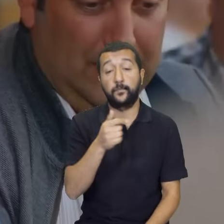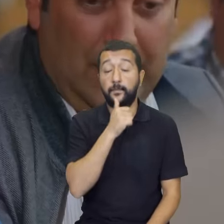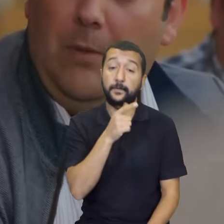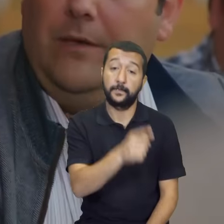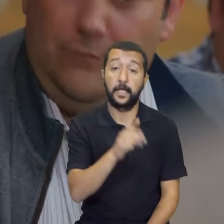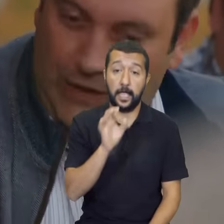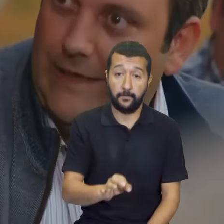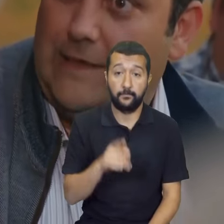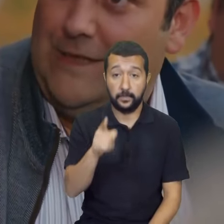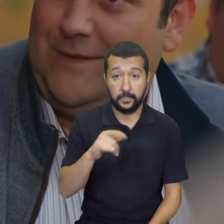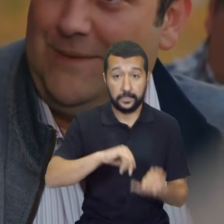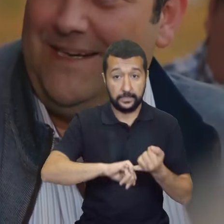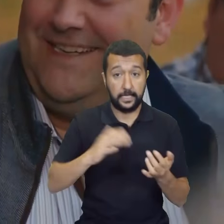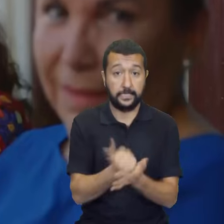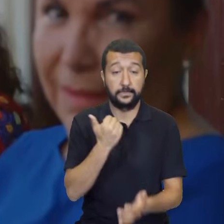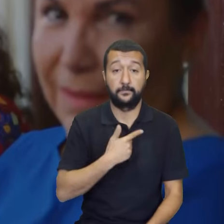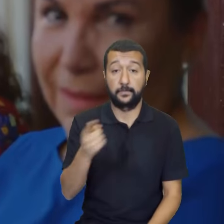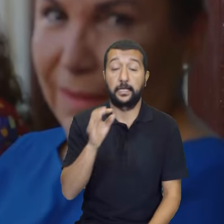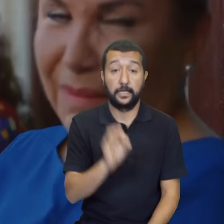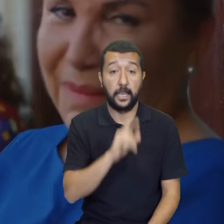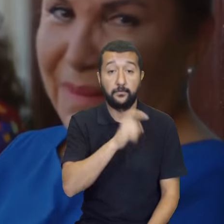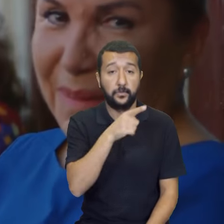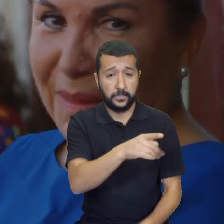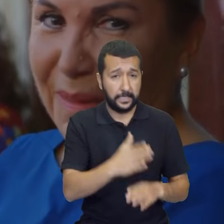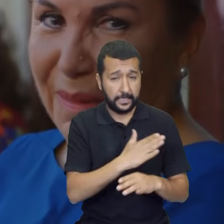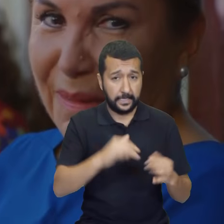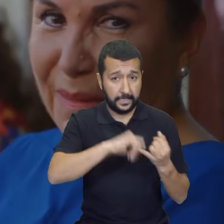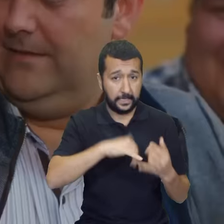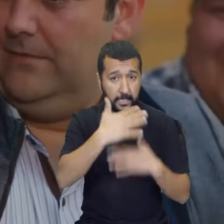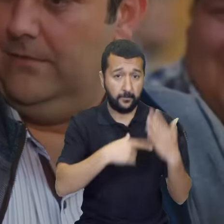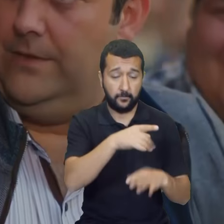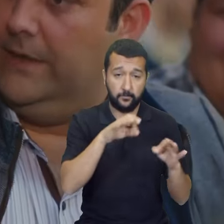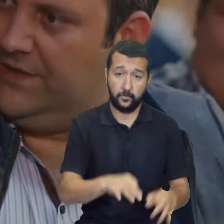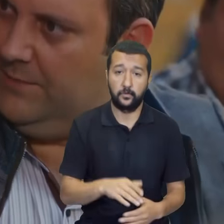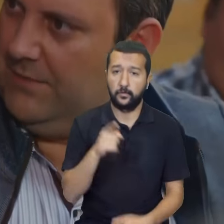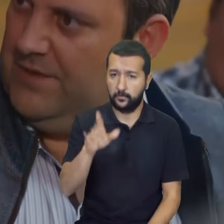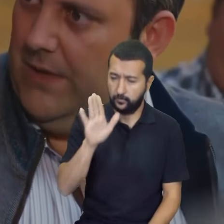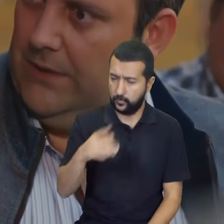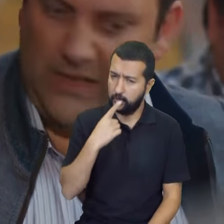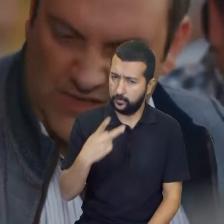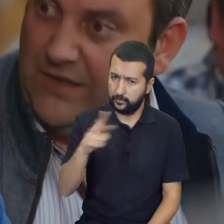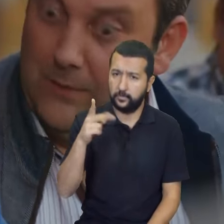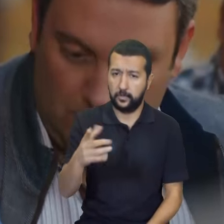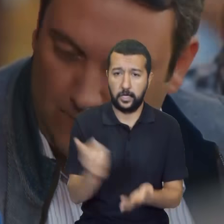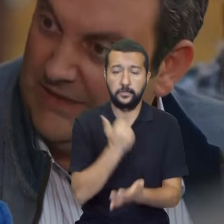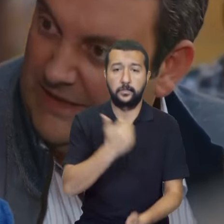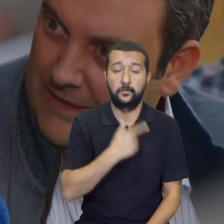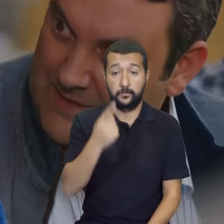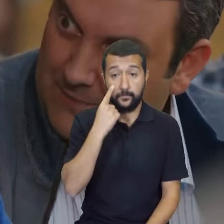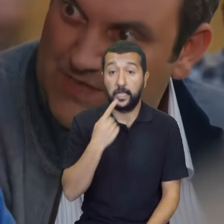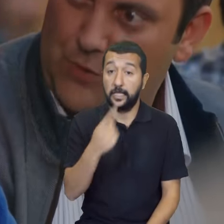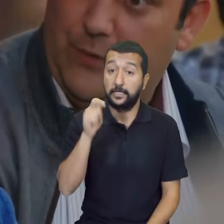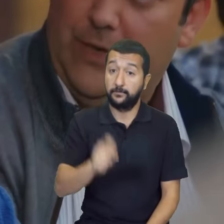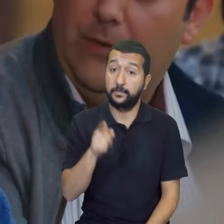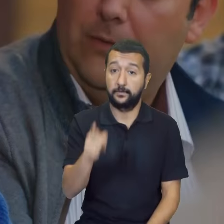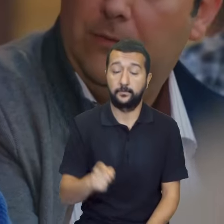baba. Hem iddiayı da kazandırdı bana. Ya amcaoğlu şimdi niye iddiayı karıştırıyorsun buraya? Allah Allah niye ya. Karıştırmayacakmışım be? Allah Allah, kazandım. Bak dediklerinin